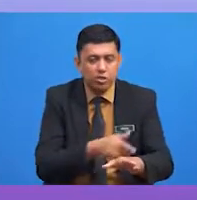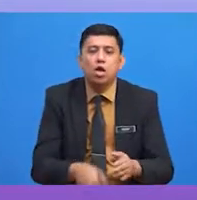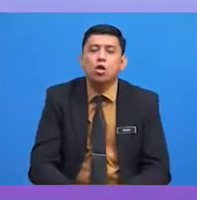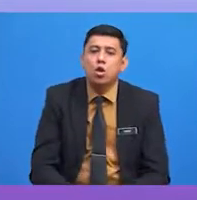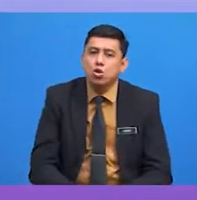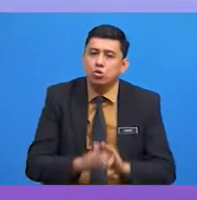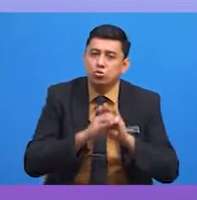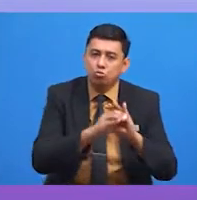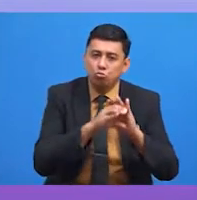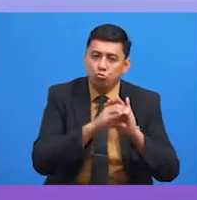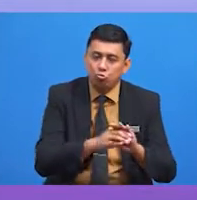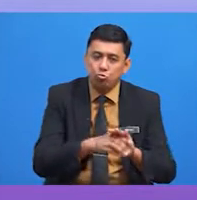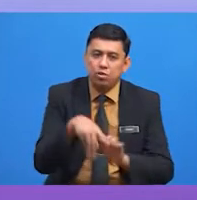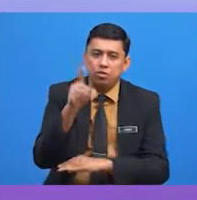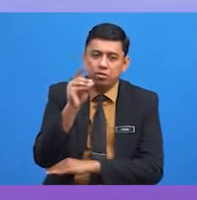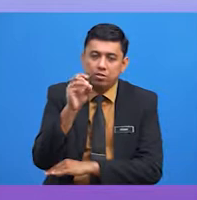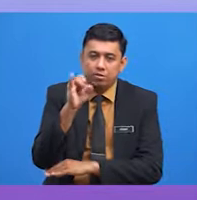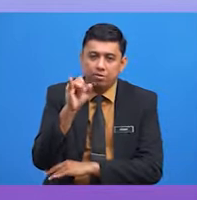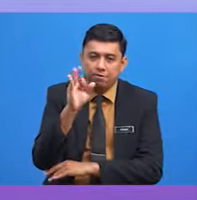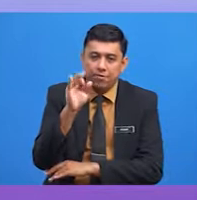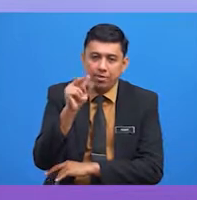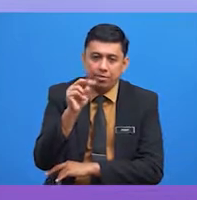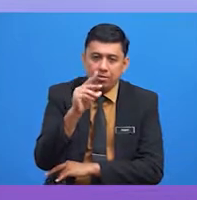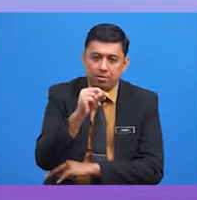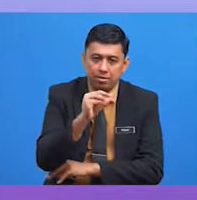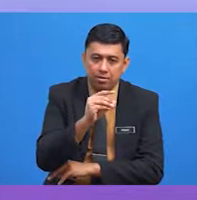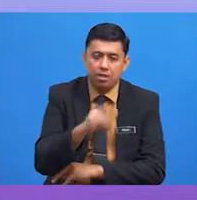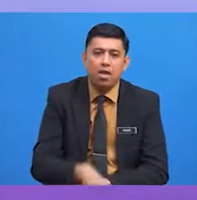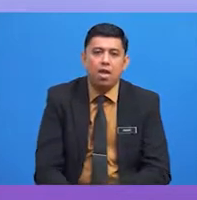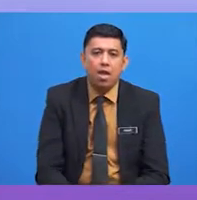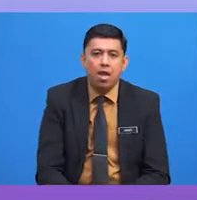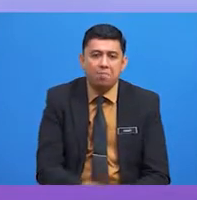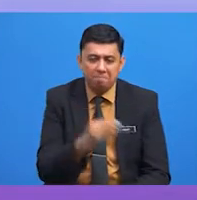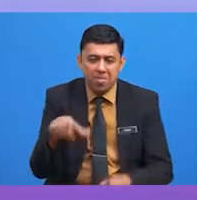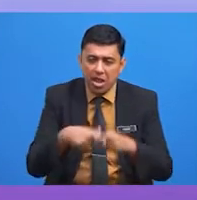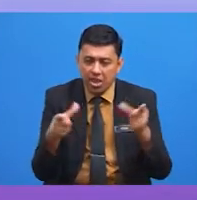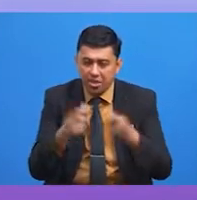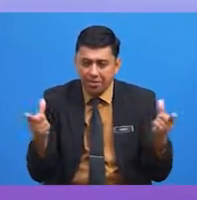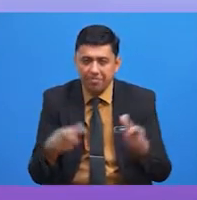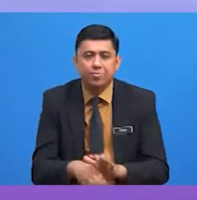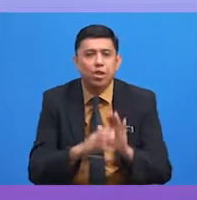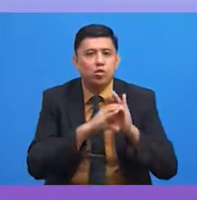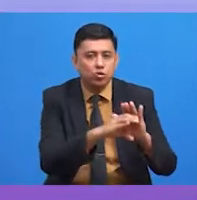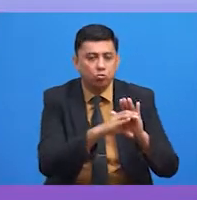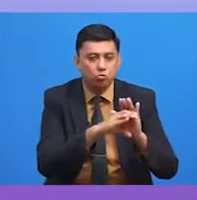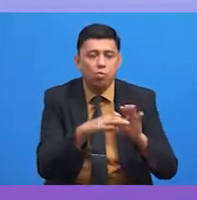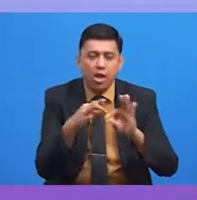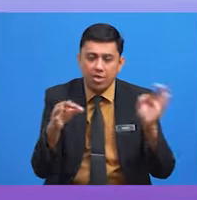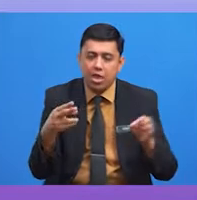Contoh, defendant, habeas corpus mandatory. Contoh ayat